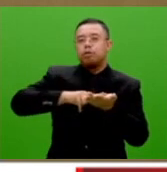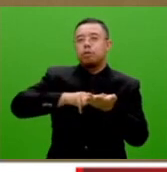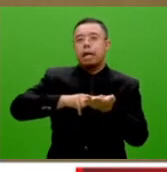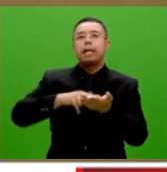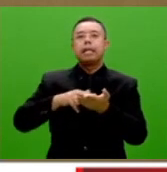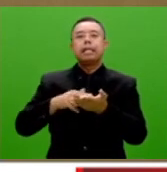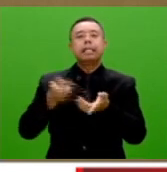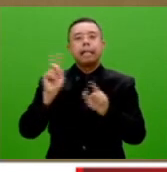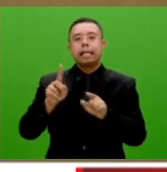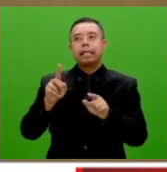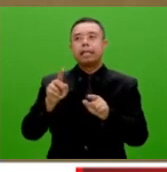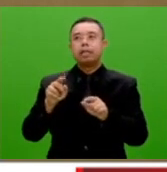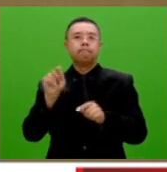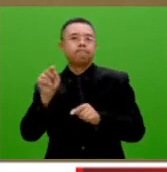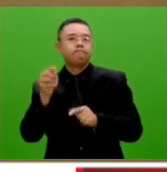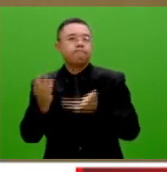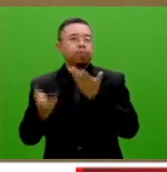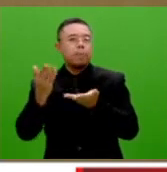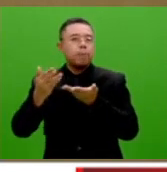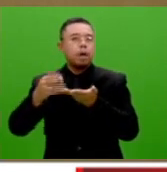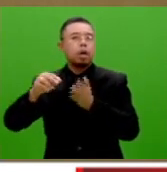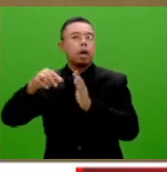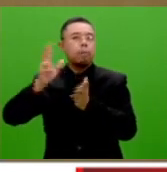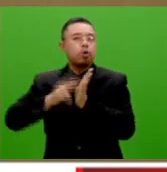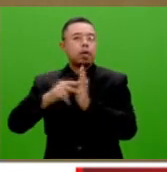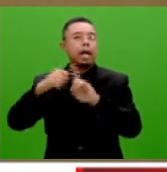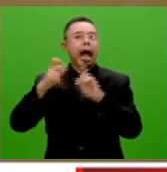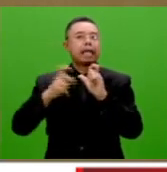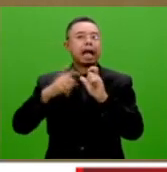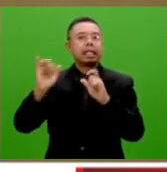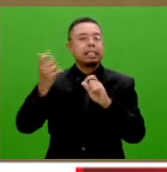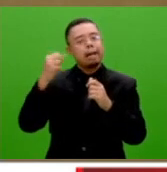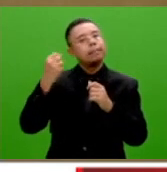menggugurkan pertimbangan hukum dari putusan kasasi.